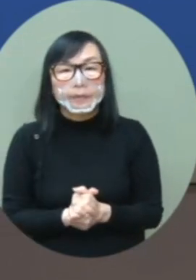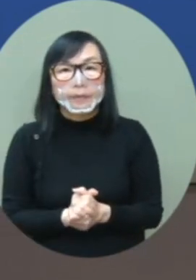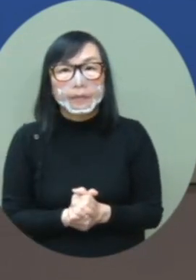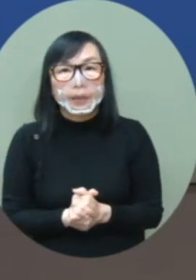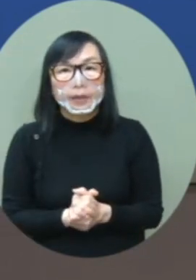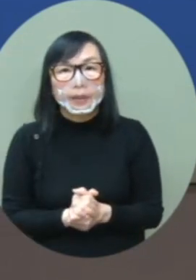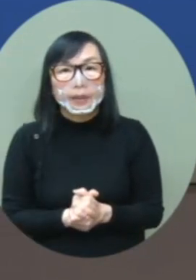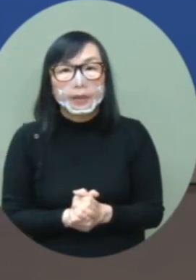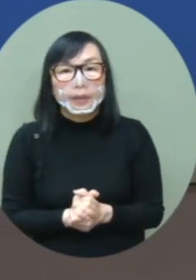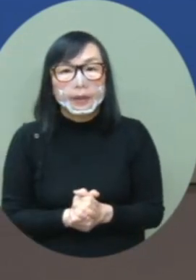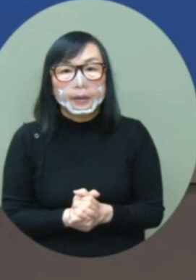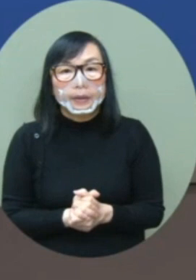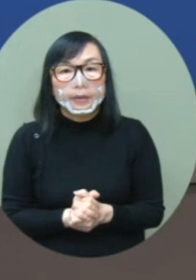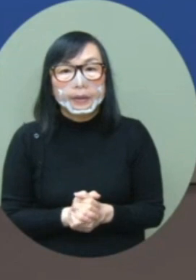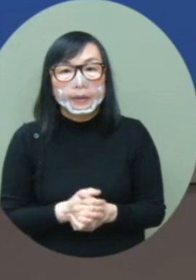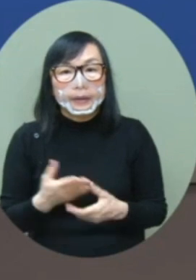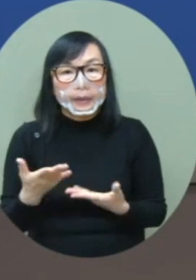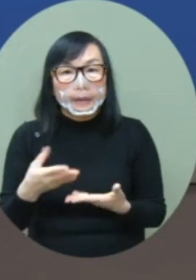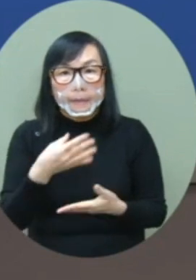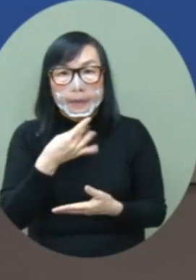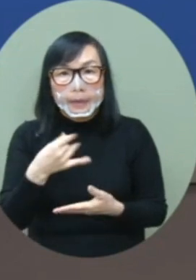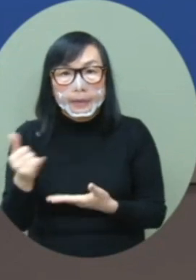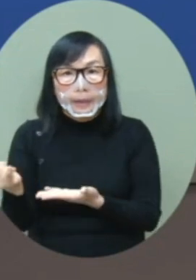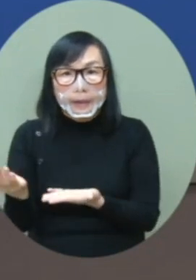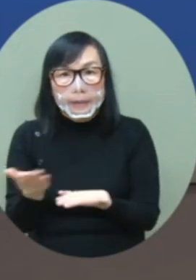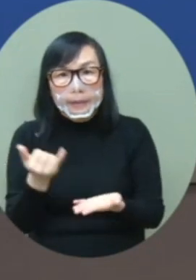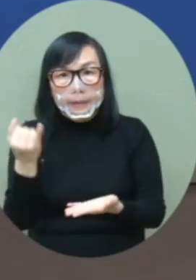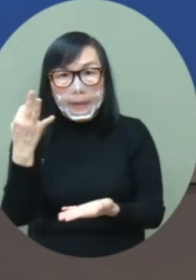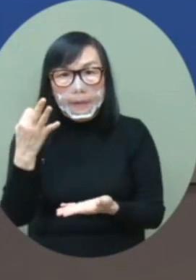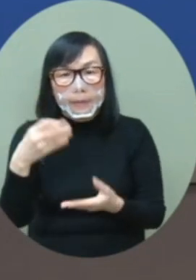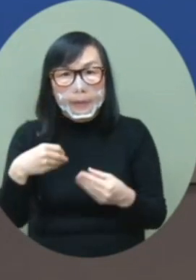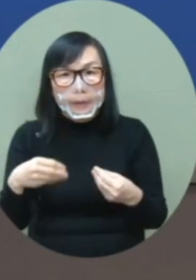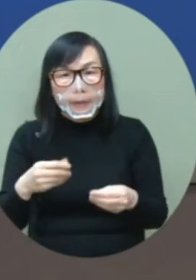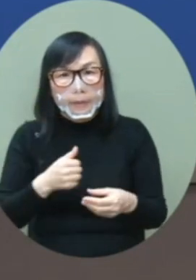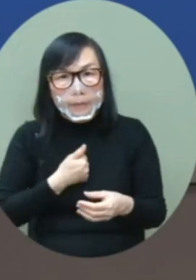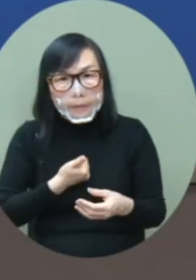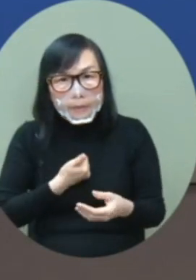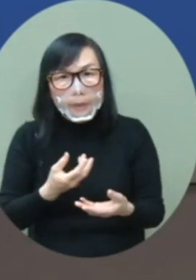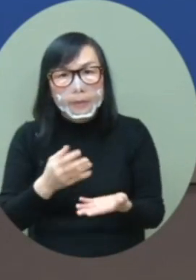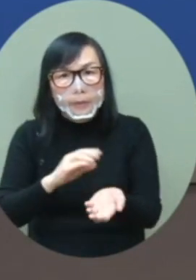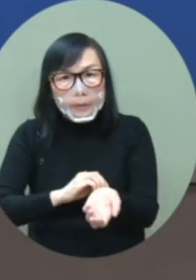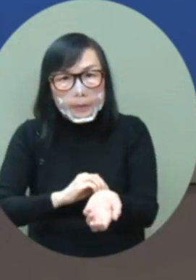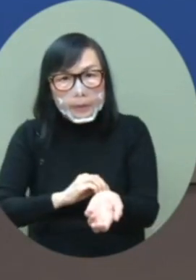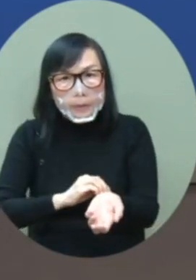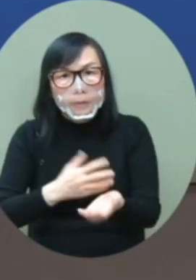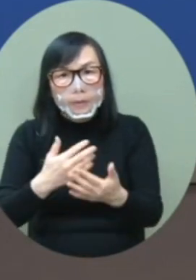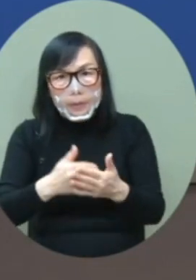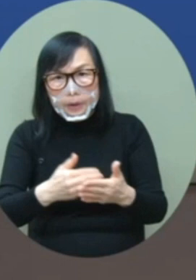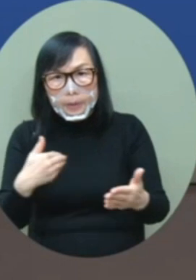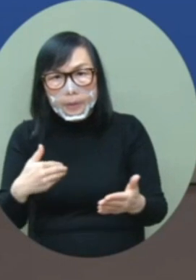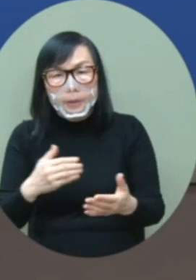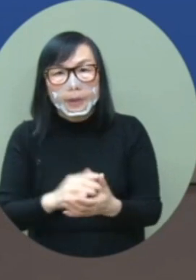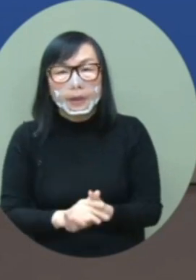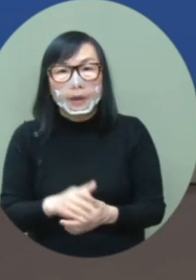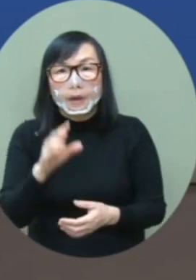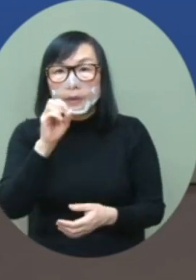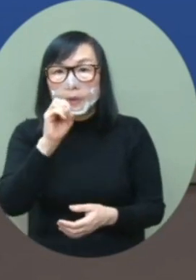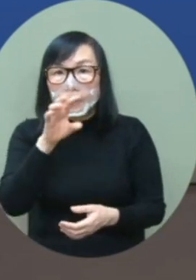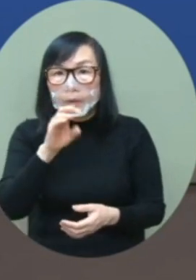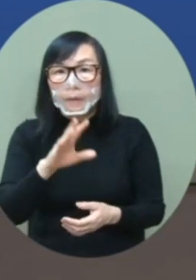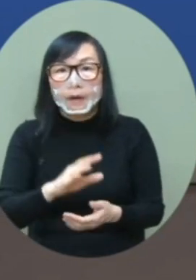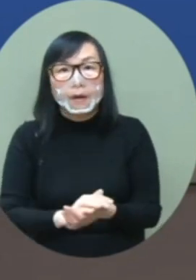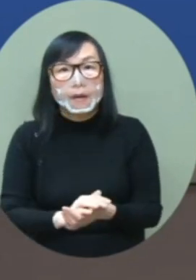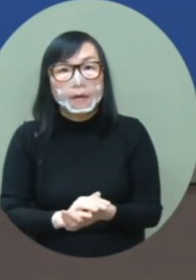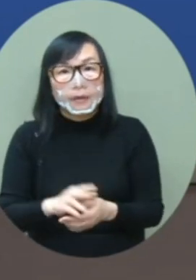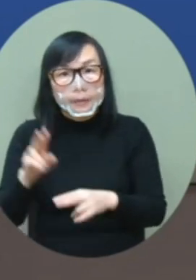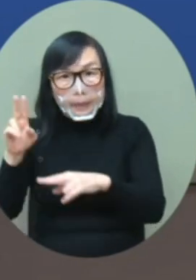未請三位醫生和教授講嗰個治療方式啊等嘅問題之前咧，我講講嗰個醫療